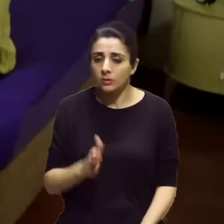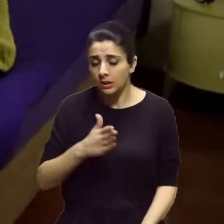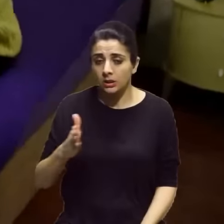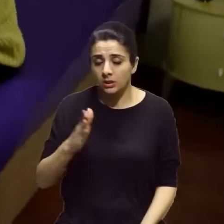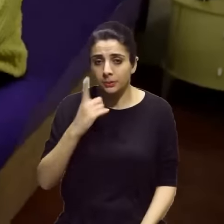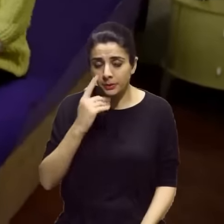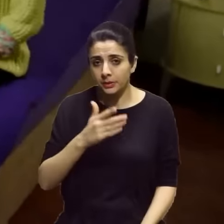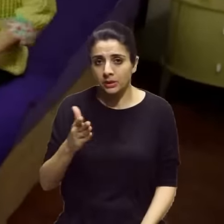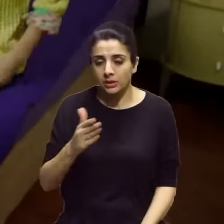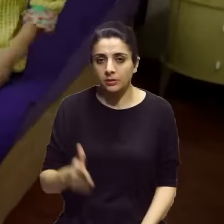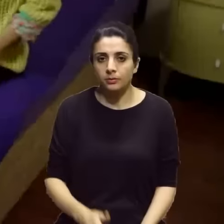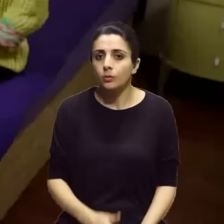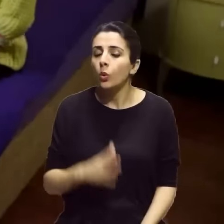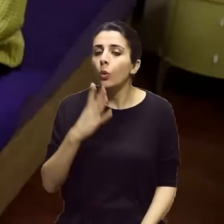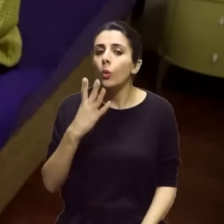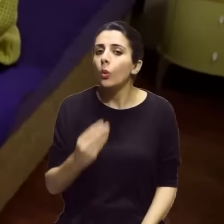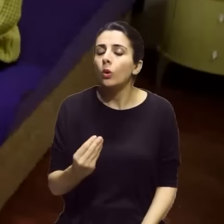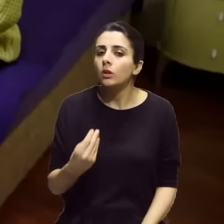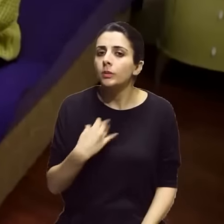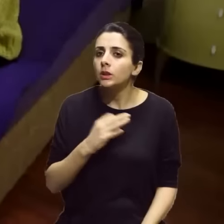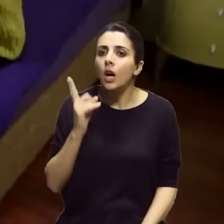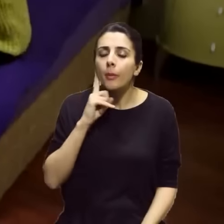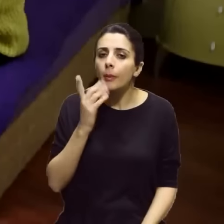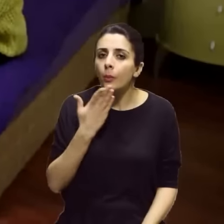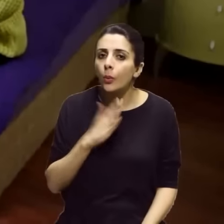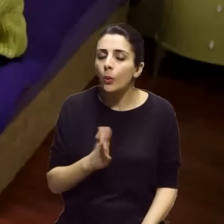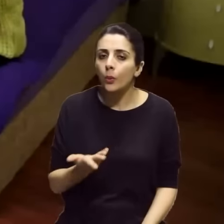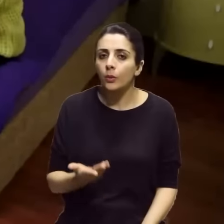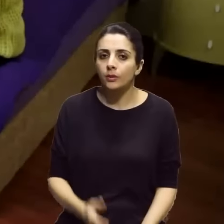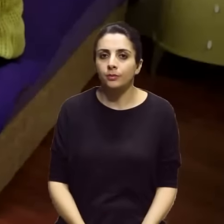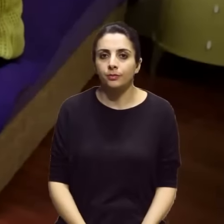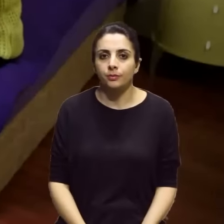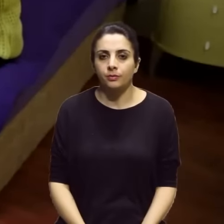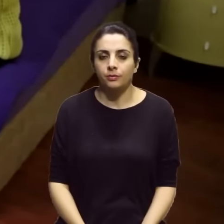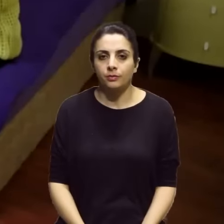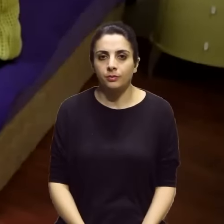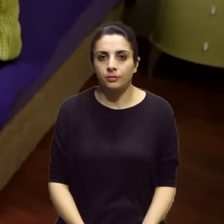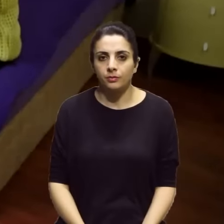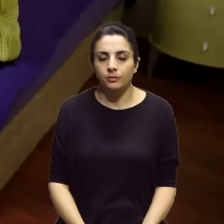kay. Heh. Ne oldu ki, bende hiçbir şeyden haberim yok. Yan yana yatakta oturuyorlar.